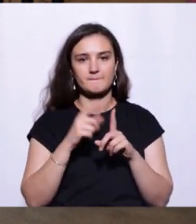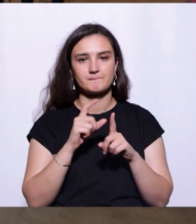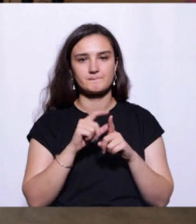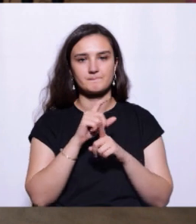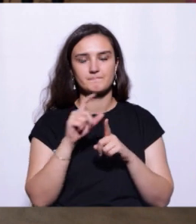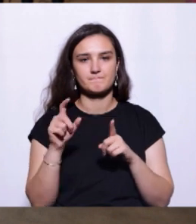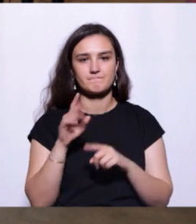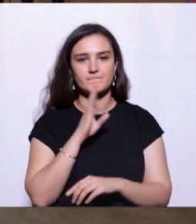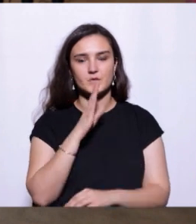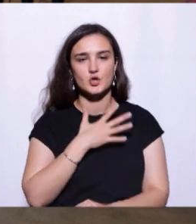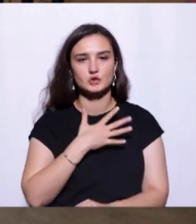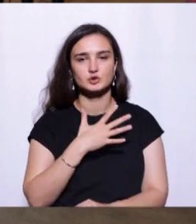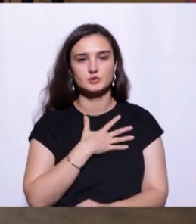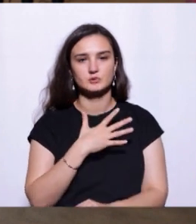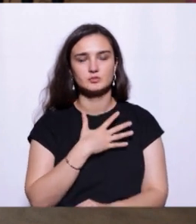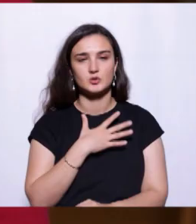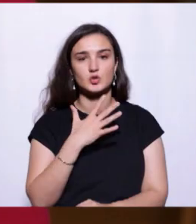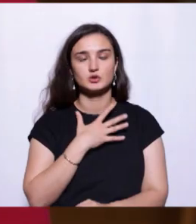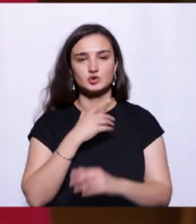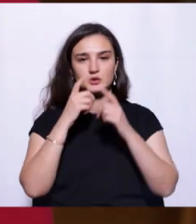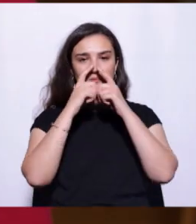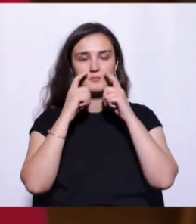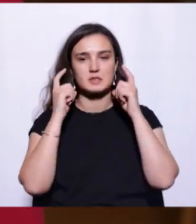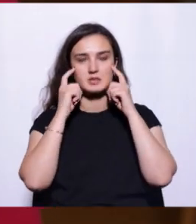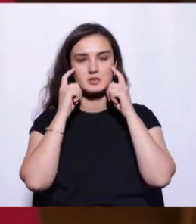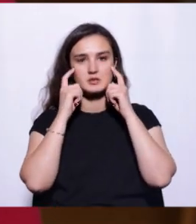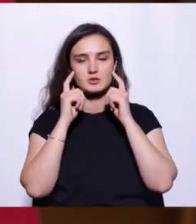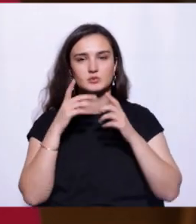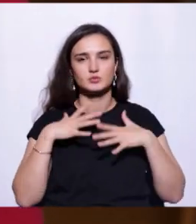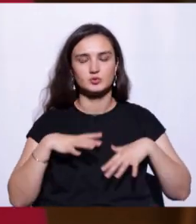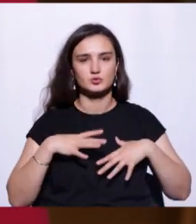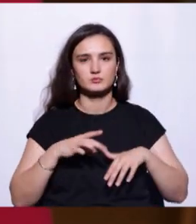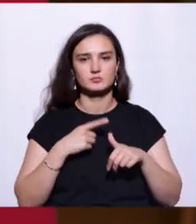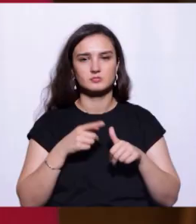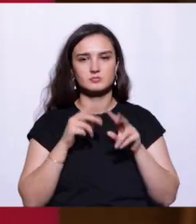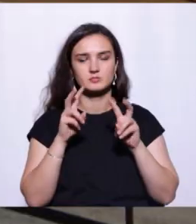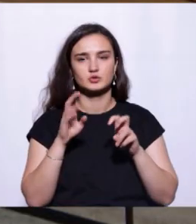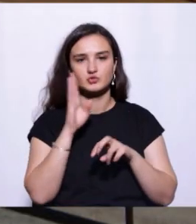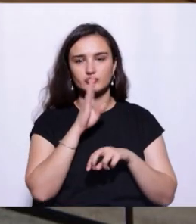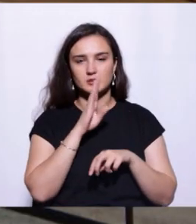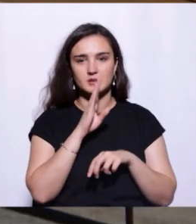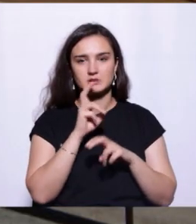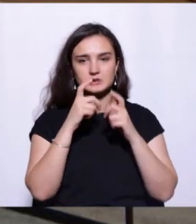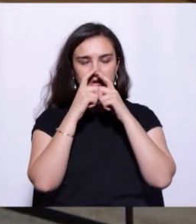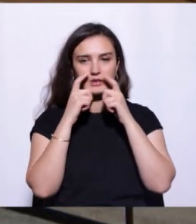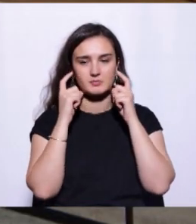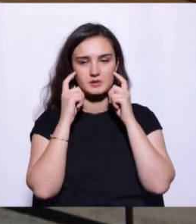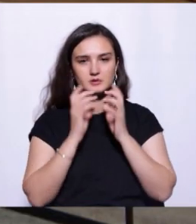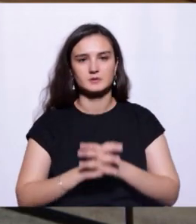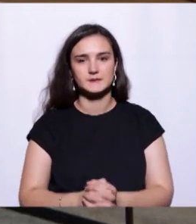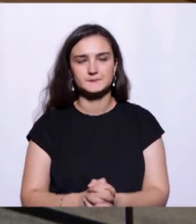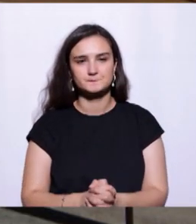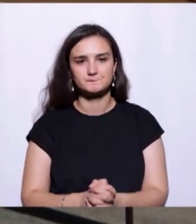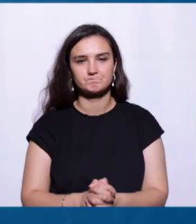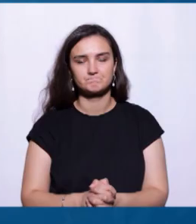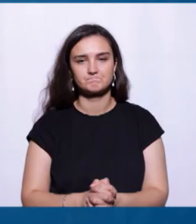is oxygen mask. Oxygen mask is a noun, and in Georgian it means ჟანგბადის ნიღაბი. An